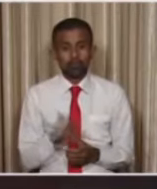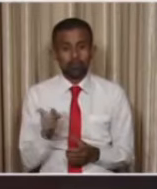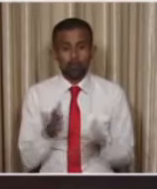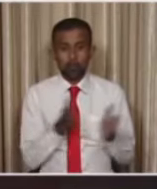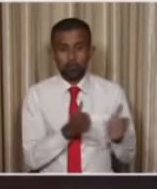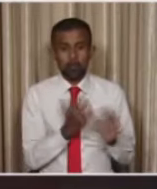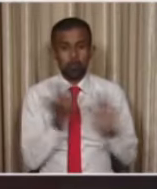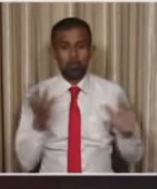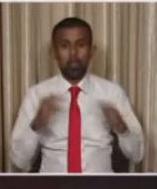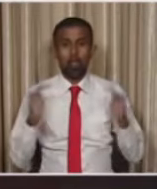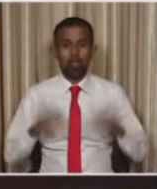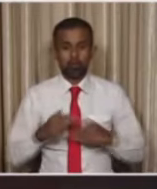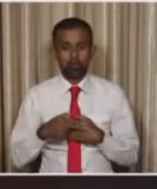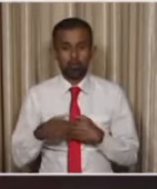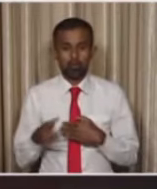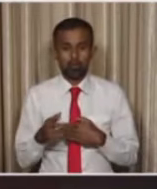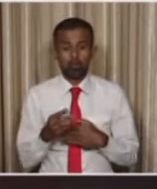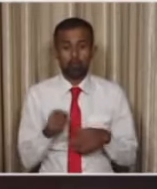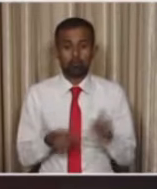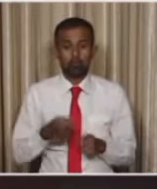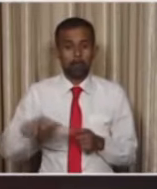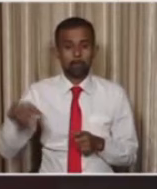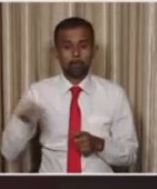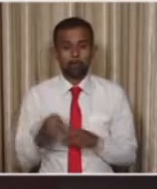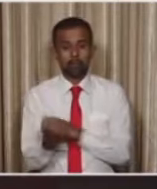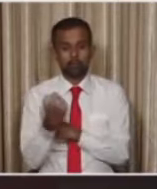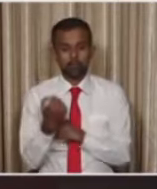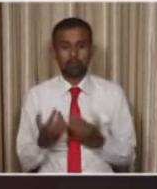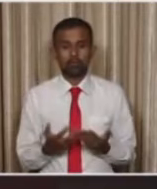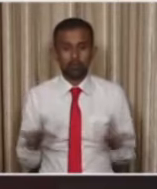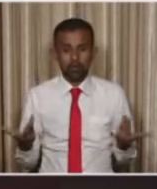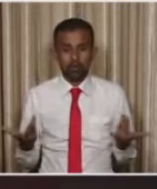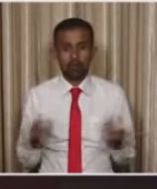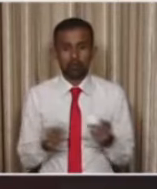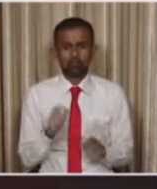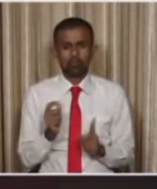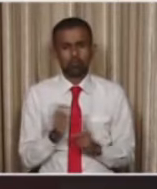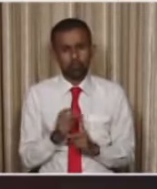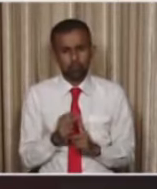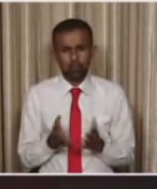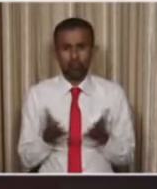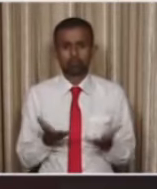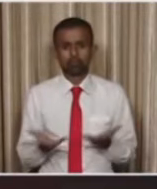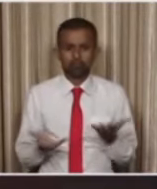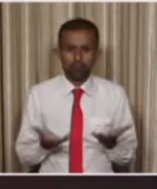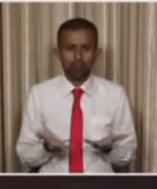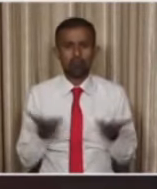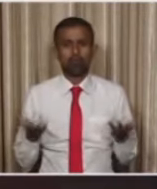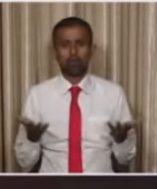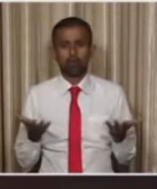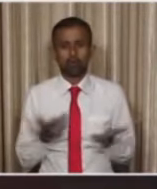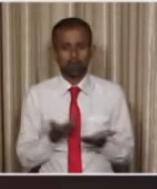පැත්තකින් පෝලිං අඩු වෙන්න හේතු වුණේ. මිනිස්සුන්ගේ මිලදී ගැනීමේ හැකියාව නැතුව ගියා. මිනිස්සු දුප්පත් වුණා. මිනිස්සු අසරණ වුණා. මිනිස්සුන්ගේ